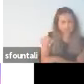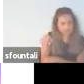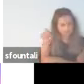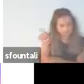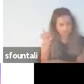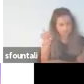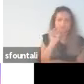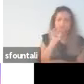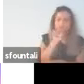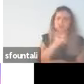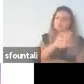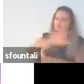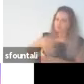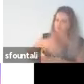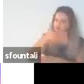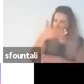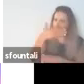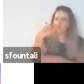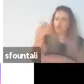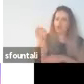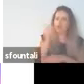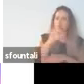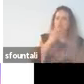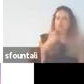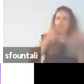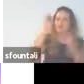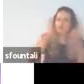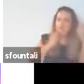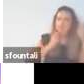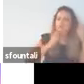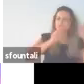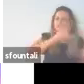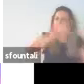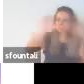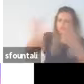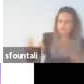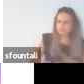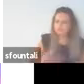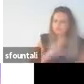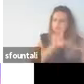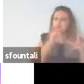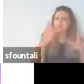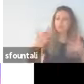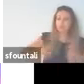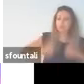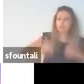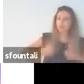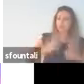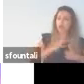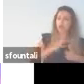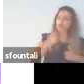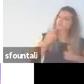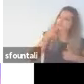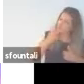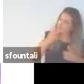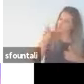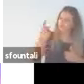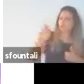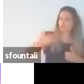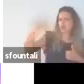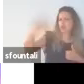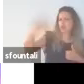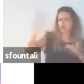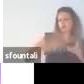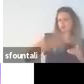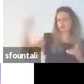ένα πολύ μεγάλο εύρος διαφορετικών εκφράσεων και τρόπων που κυρίως οι νέοι άνθρωποι, αλλά όχι μόνο, μιλούν,